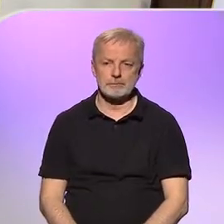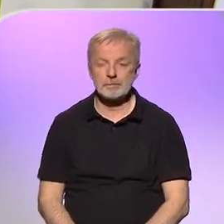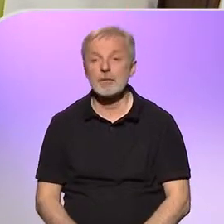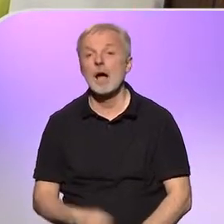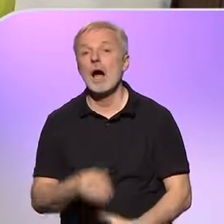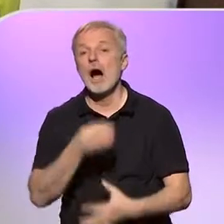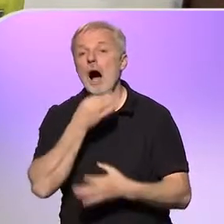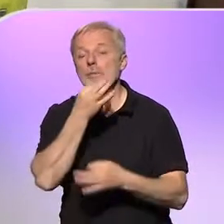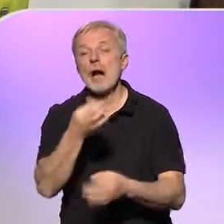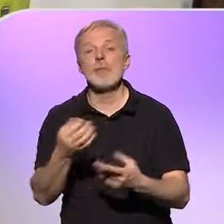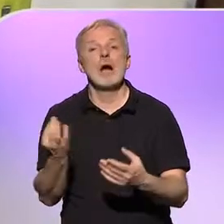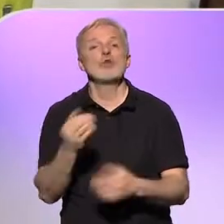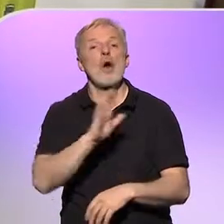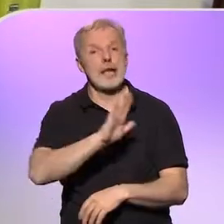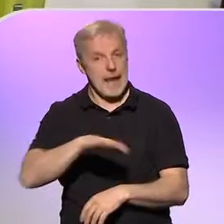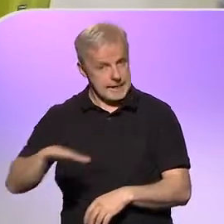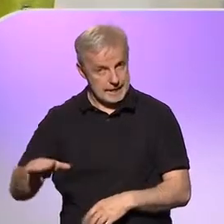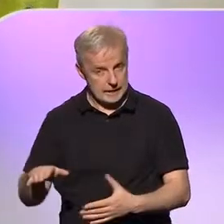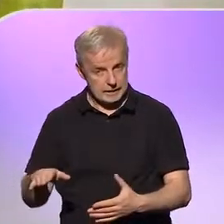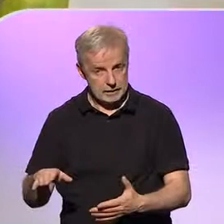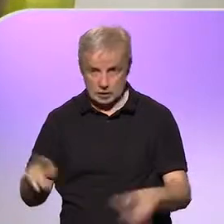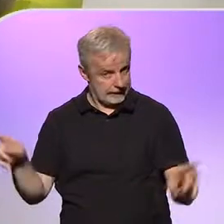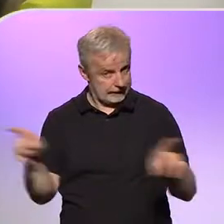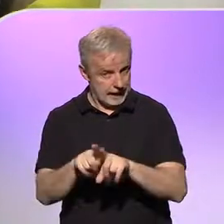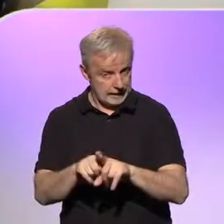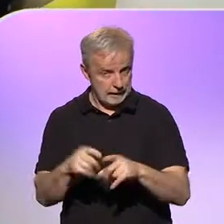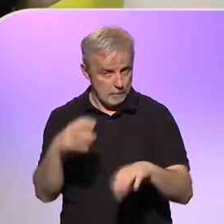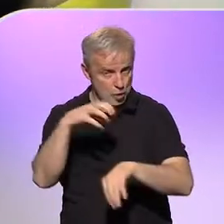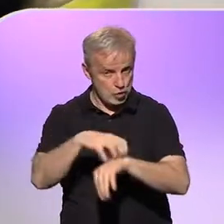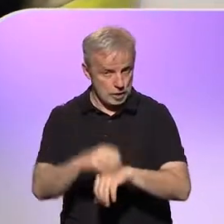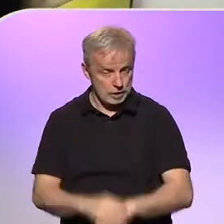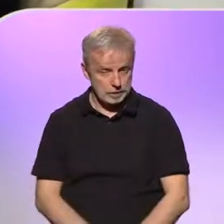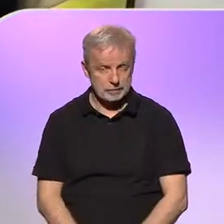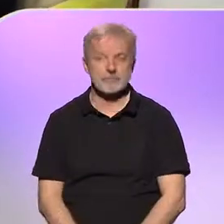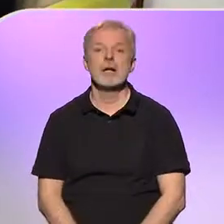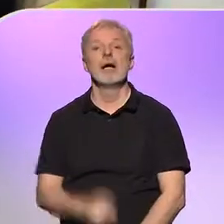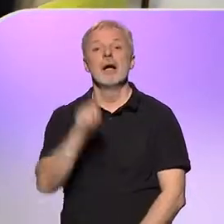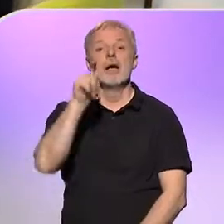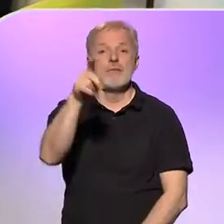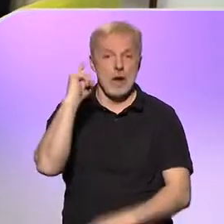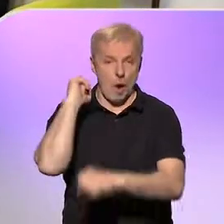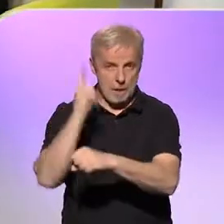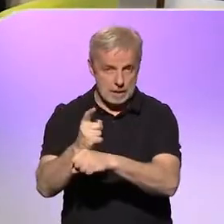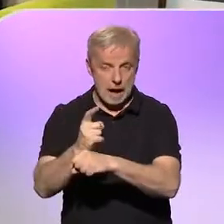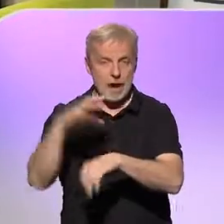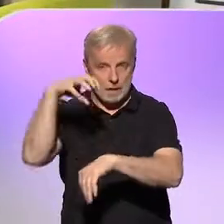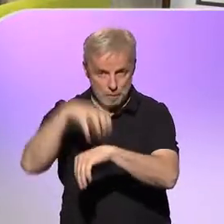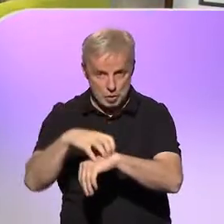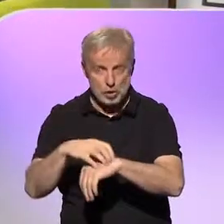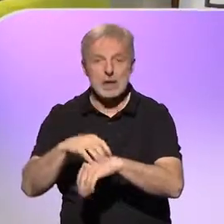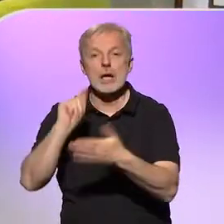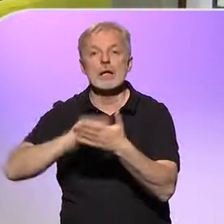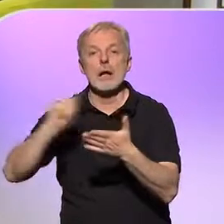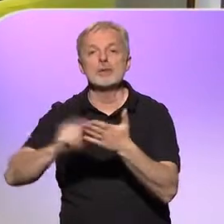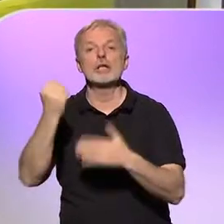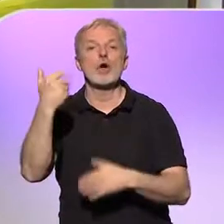Stahuje se vlastně na ně něco jiného, nebo je to stejné jako u dospělých? Vlastně vy, když to sjednáváte, tak sjednáváte počet osob. Takže tam naklikáte, že